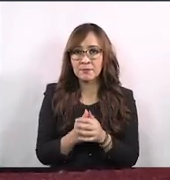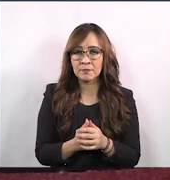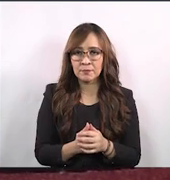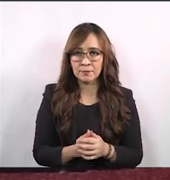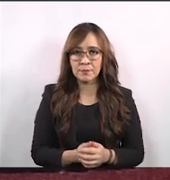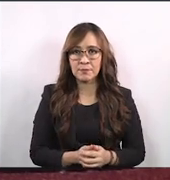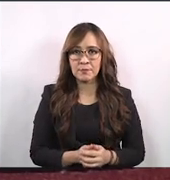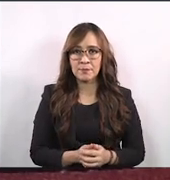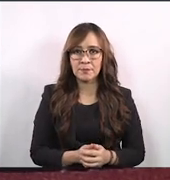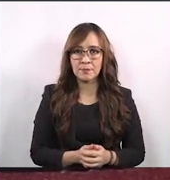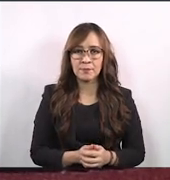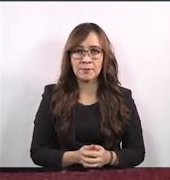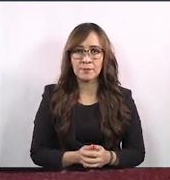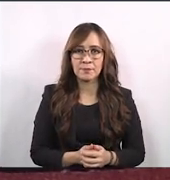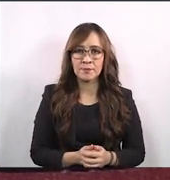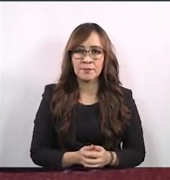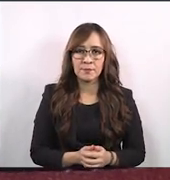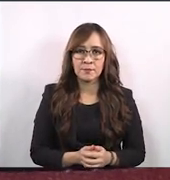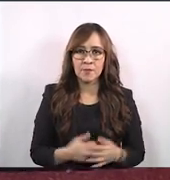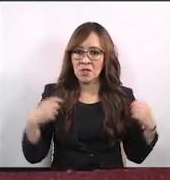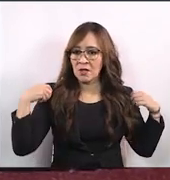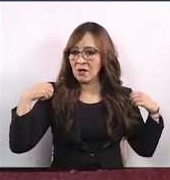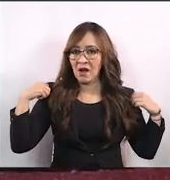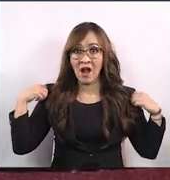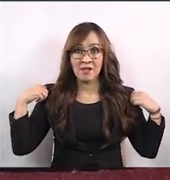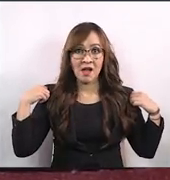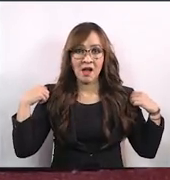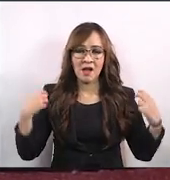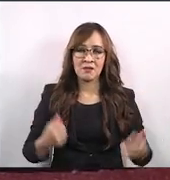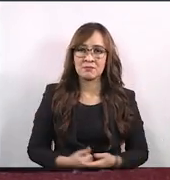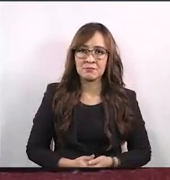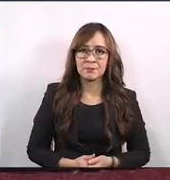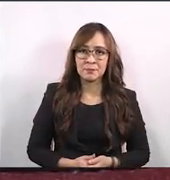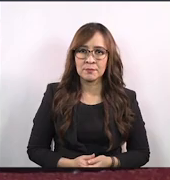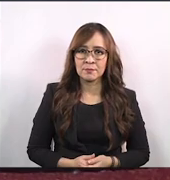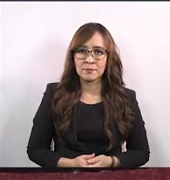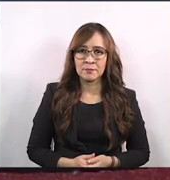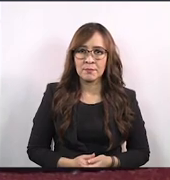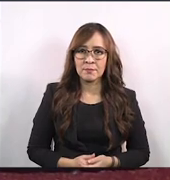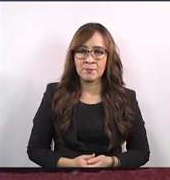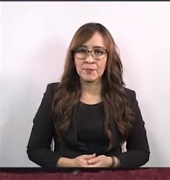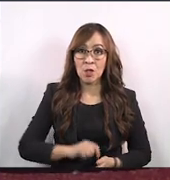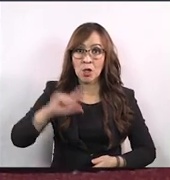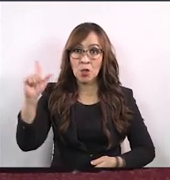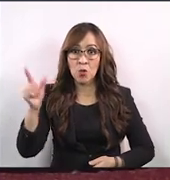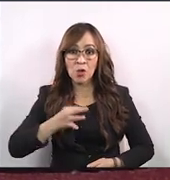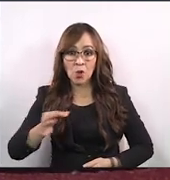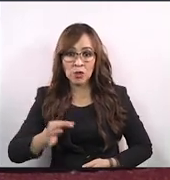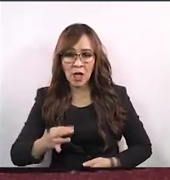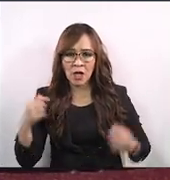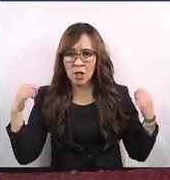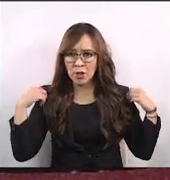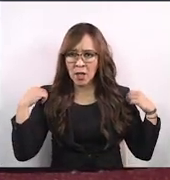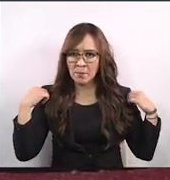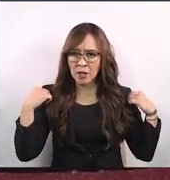Hai di media media sosialnya di Kya keluar kota Hai gaya